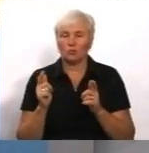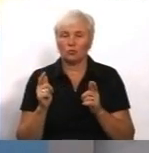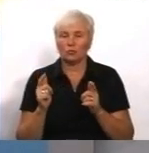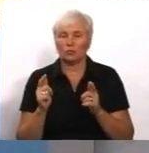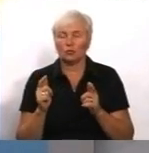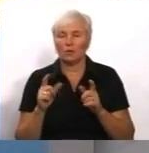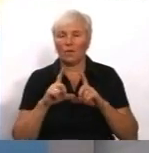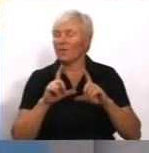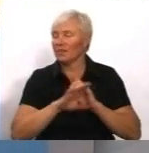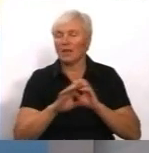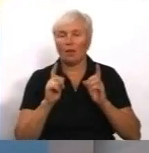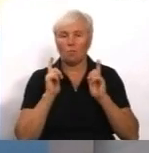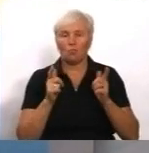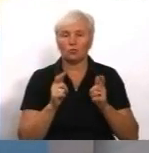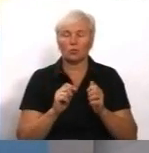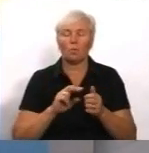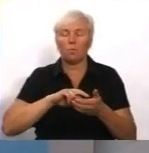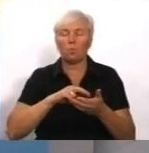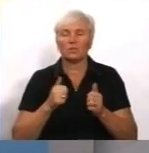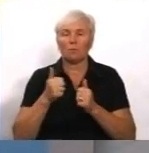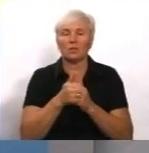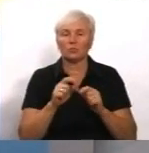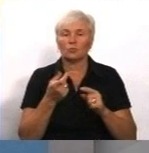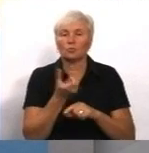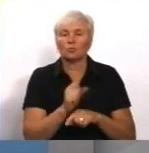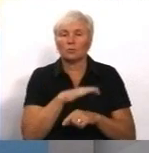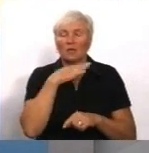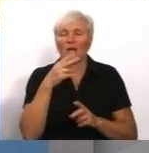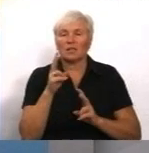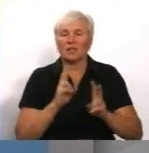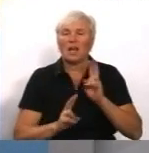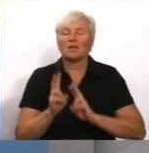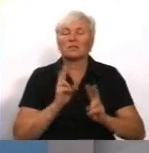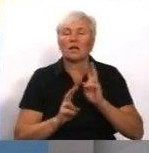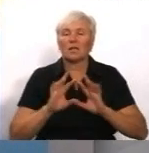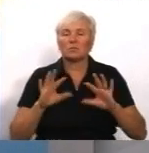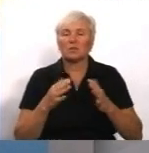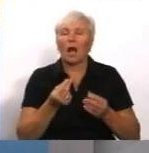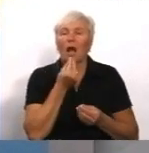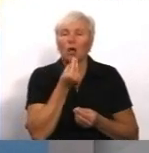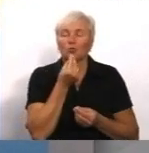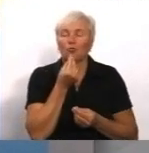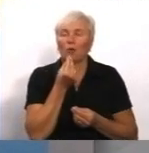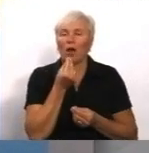відомство, не погоджують позапланові, тому що дуже багато є скарг з приводу харчування, з приводу